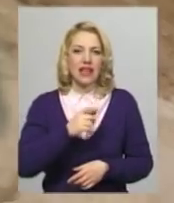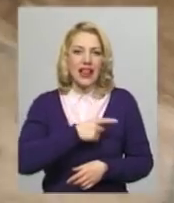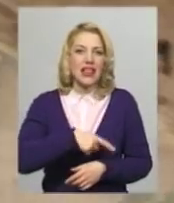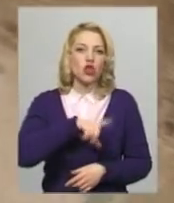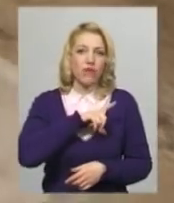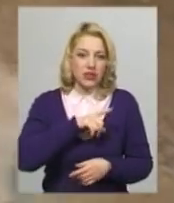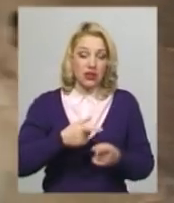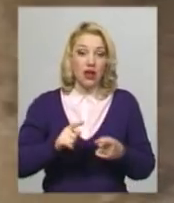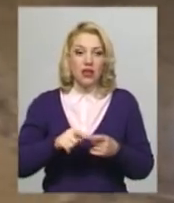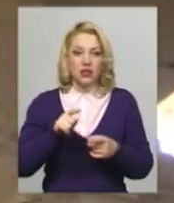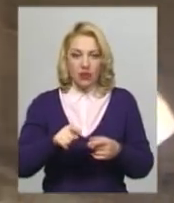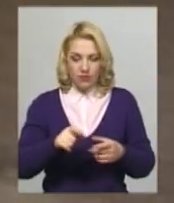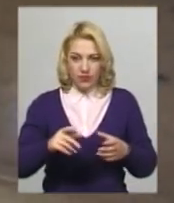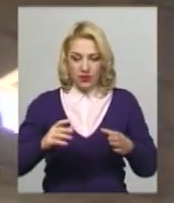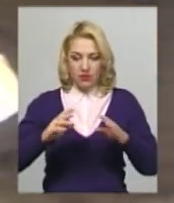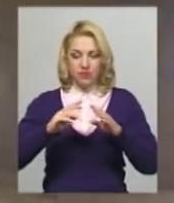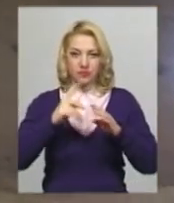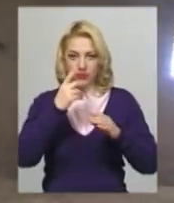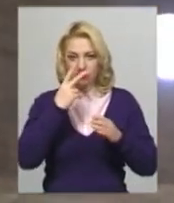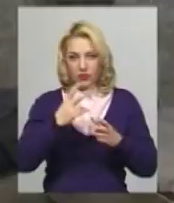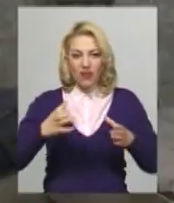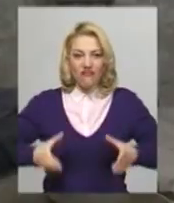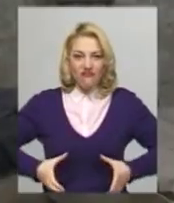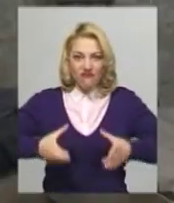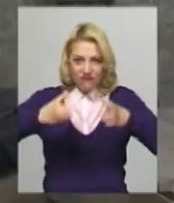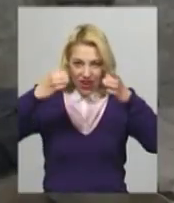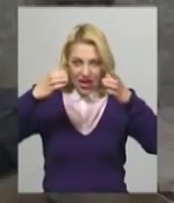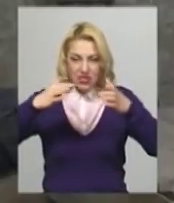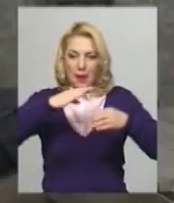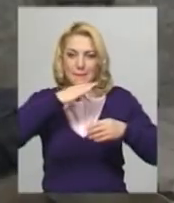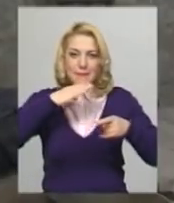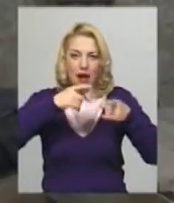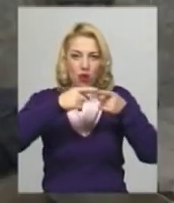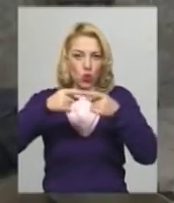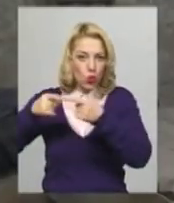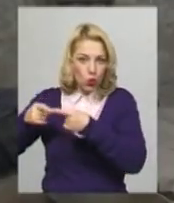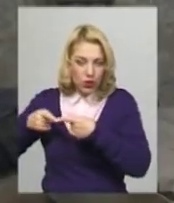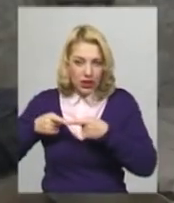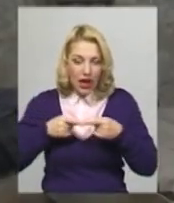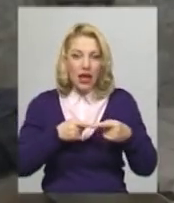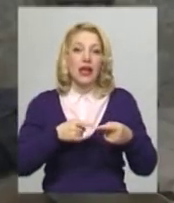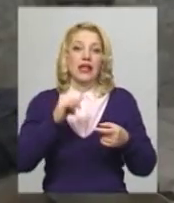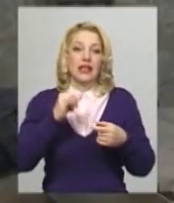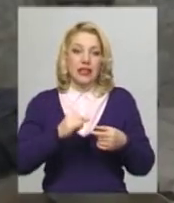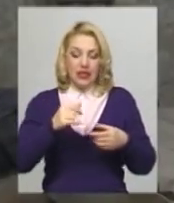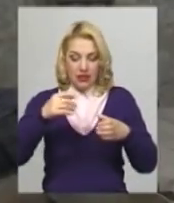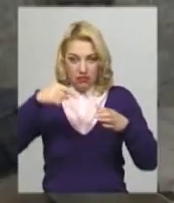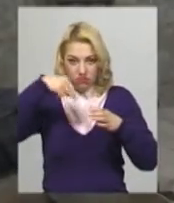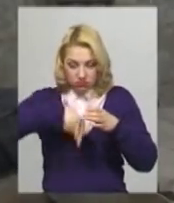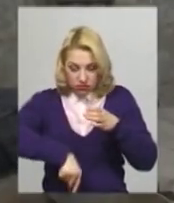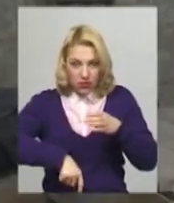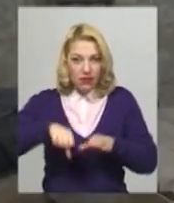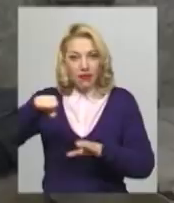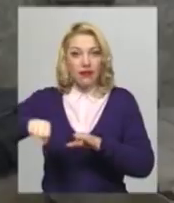теж багатокутна вежа, яку фрагмент якої тільки схований був під землею і в ході архівічних досліджень ми його